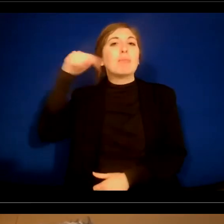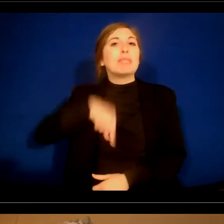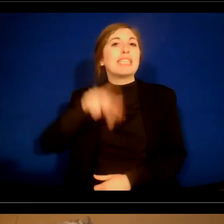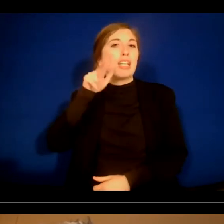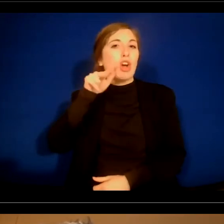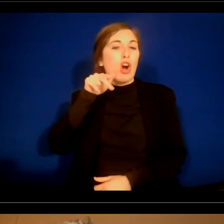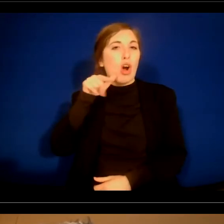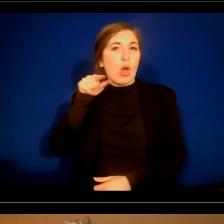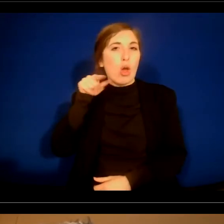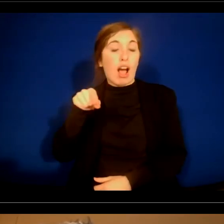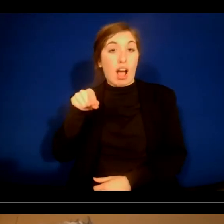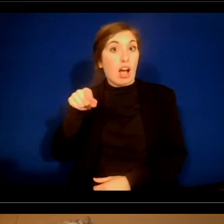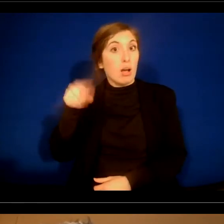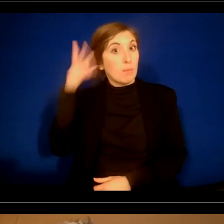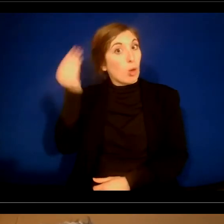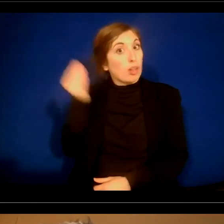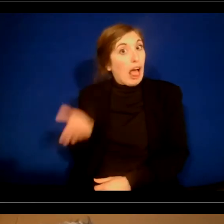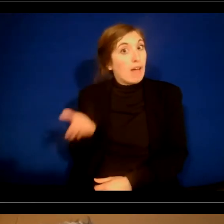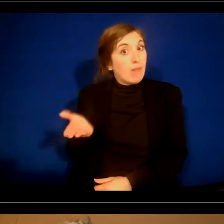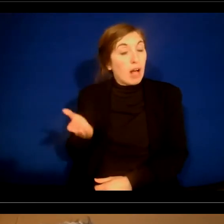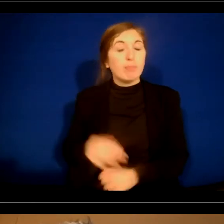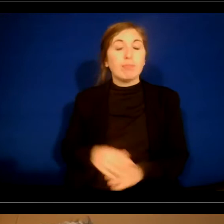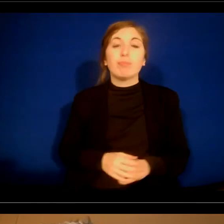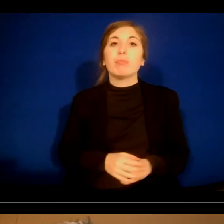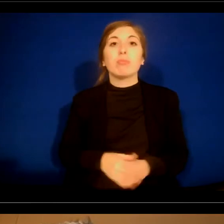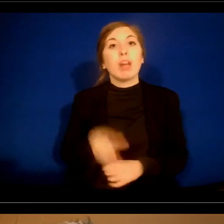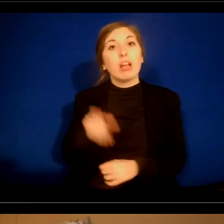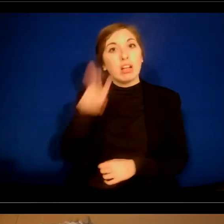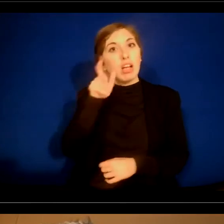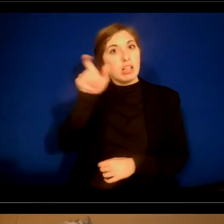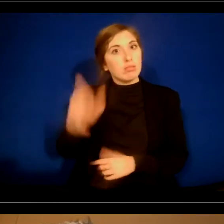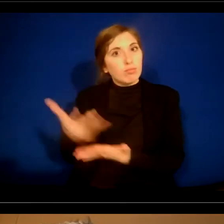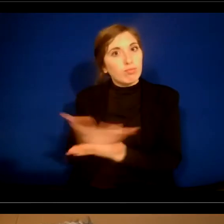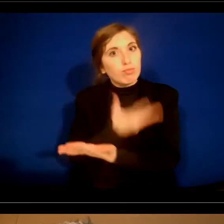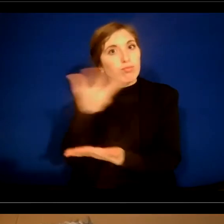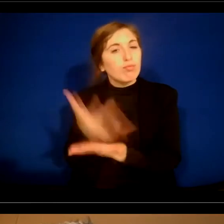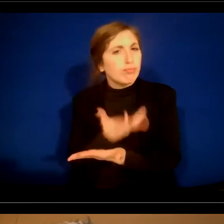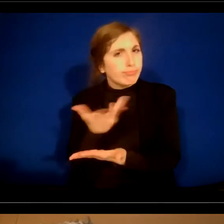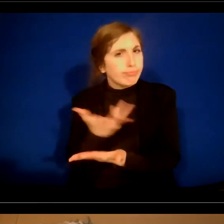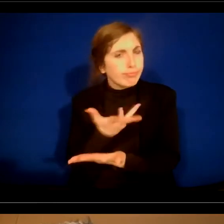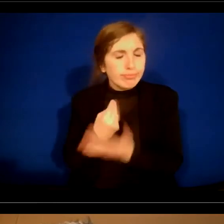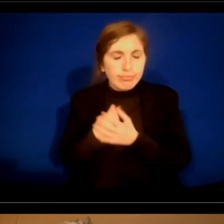insomma, moldava, e mi raccontava questa cosa. Diceva,